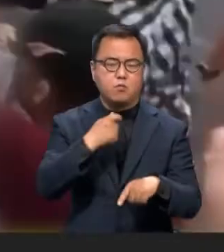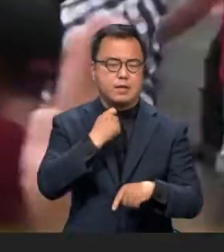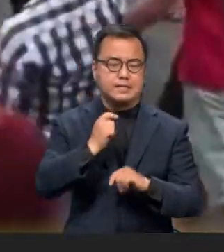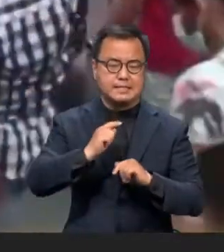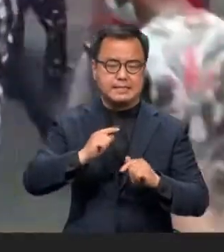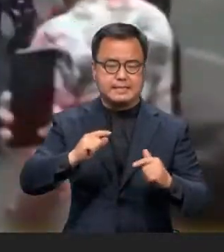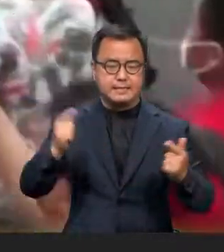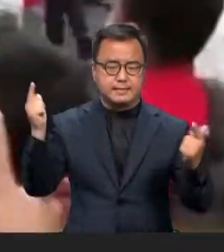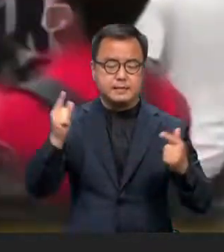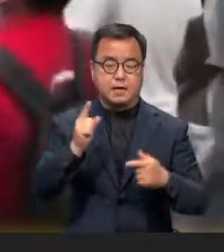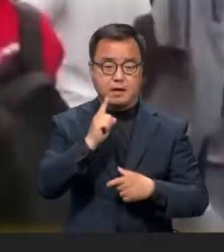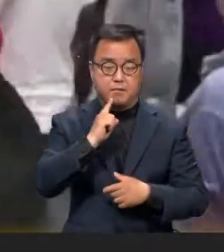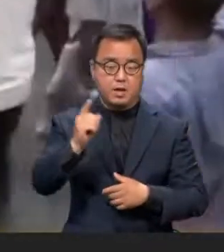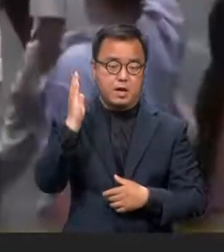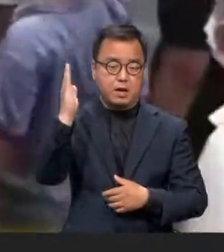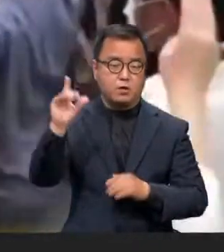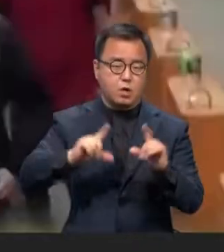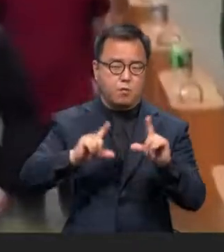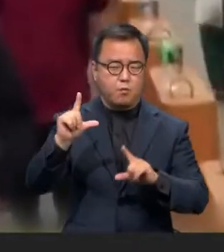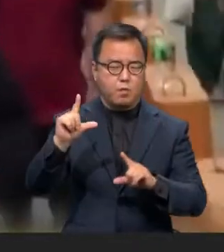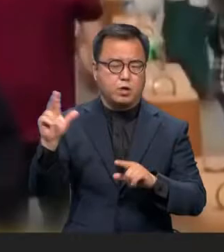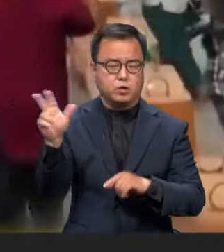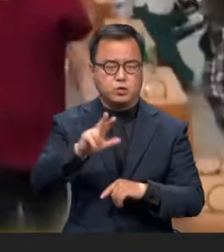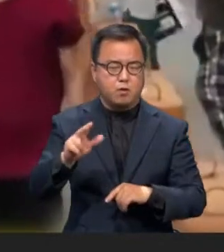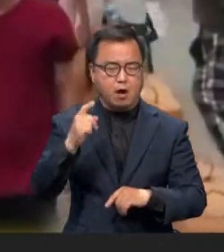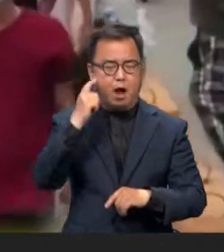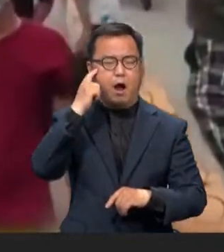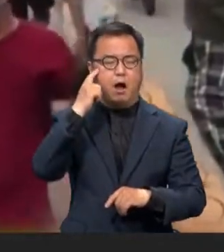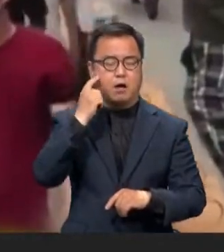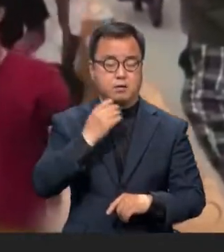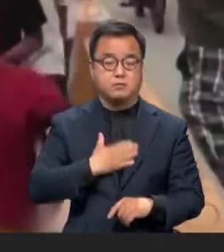그녀의 모습이 전국에 큰 영감을 줬다고 전했습니다.